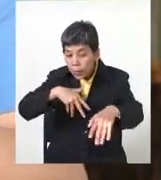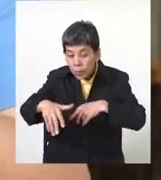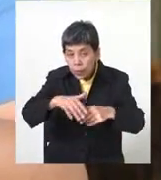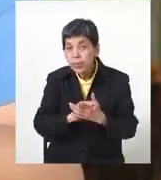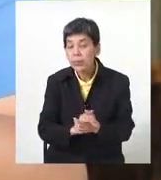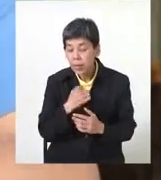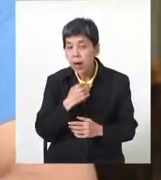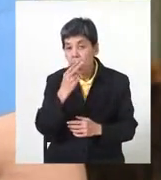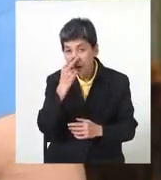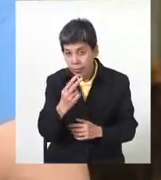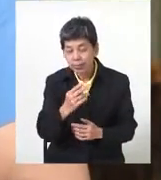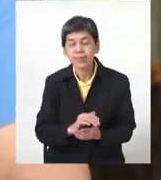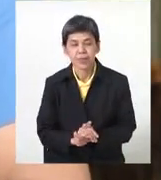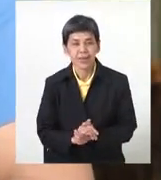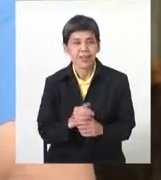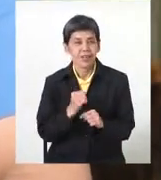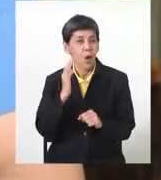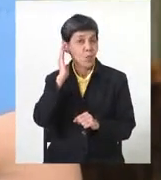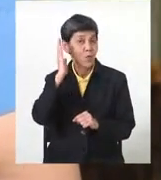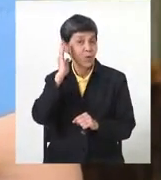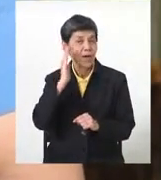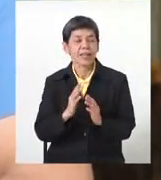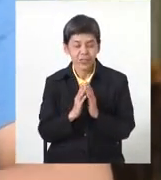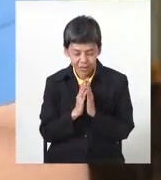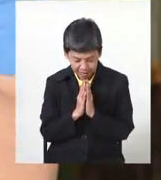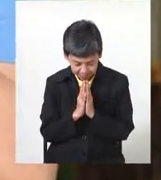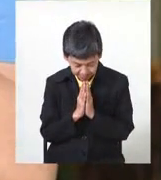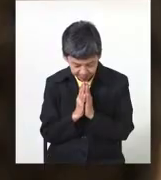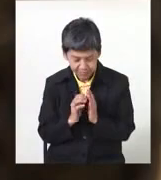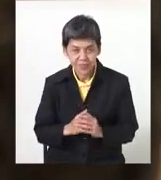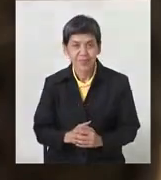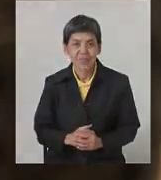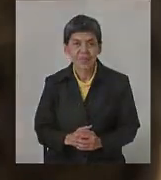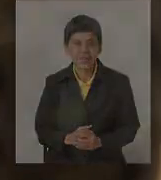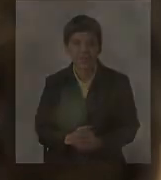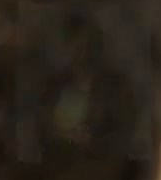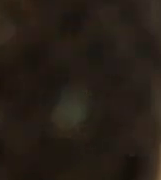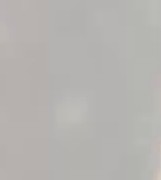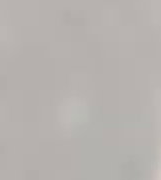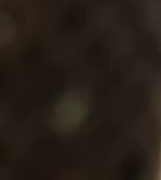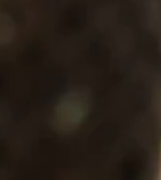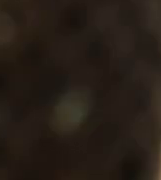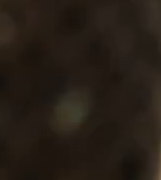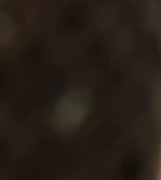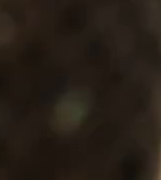ของคนในพื้นที่แห่งนี้ผ่านผู้ชายคนหนึ่งสวัสดีครับพี่ครับสวัสดีครับอาจารย์